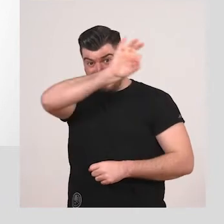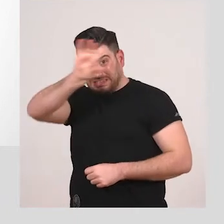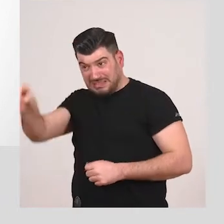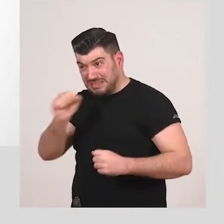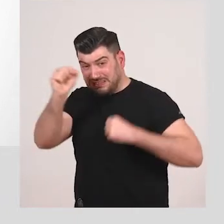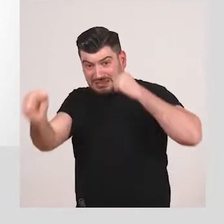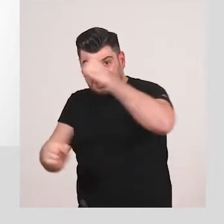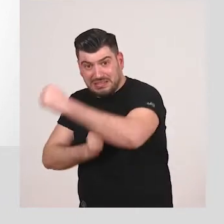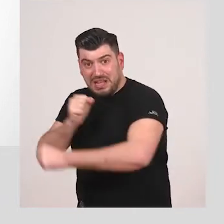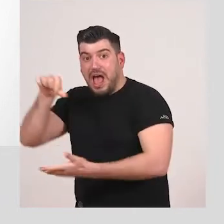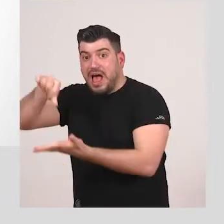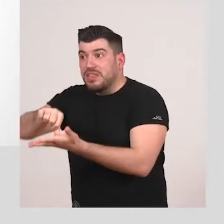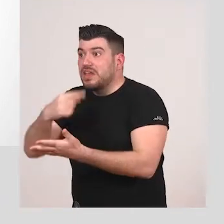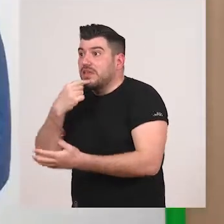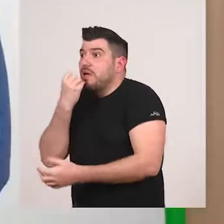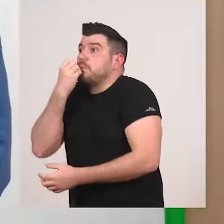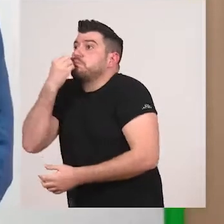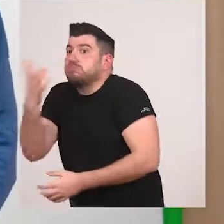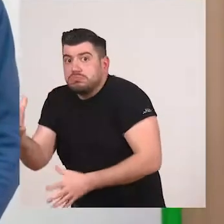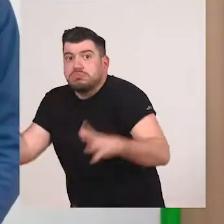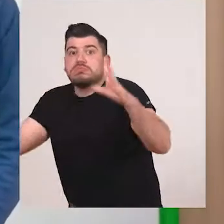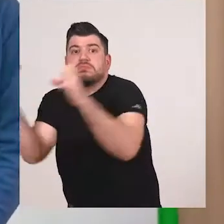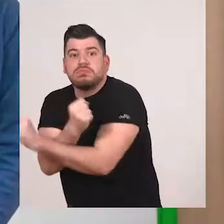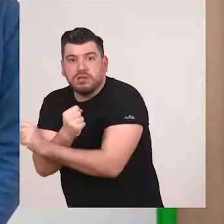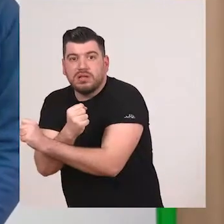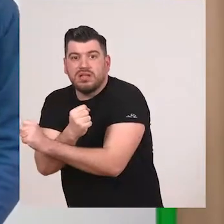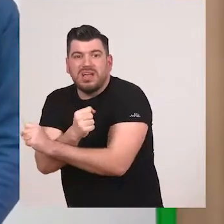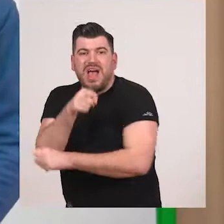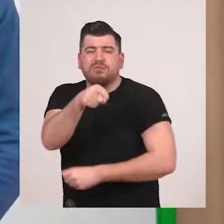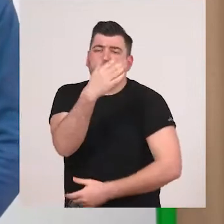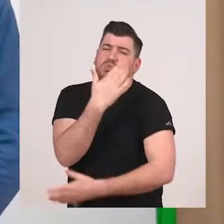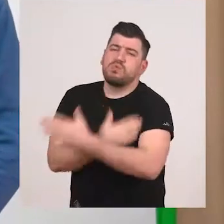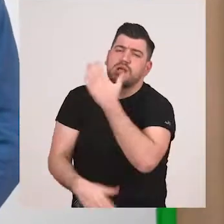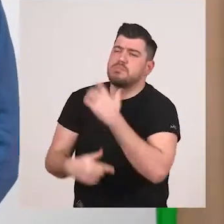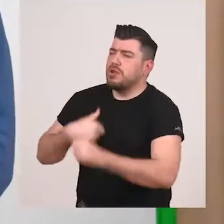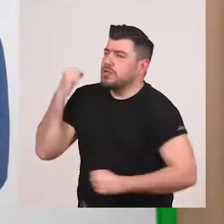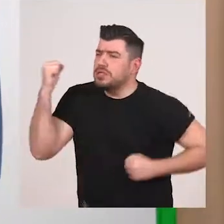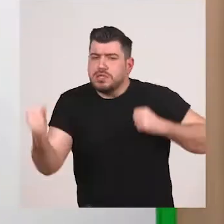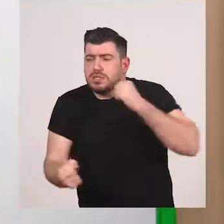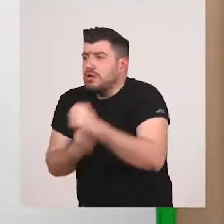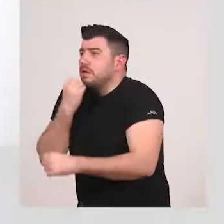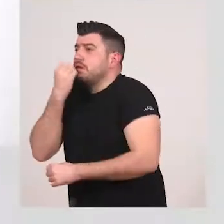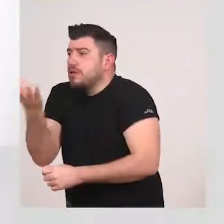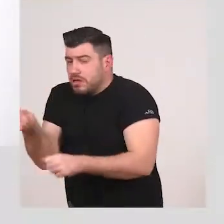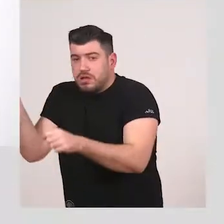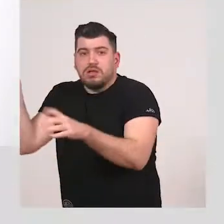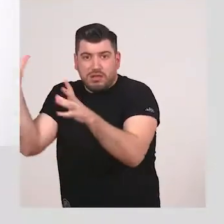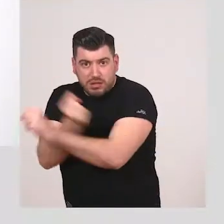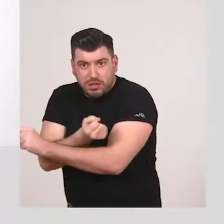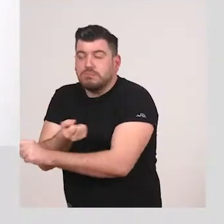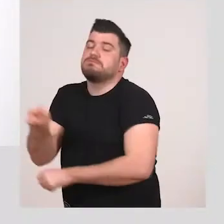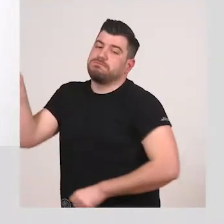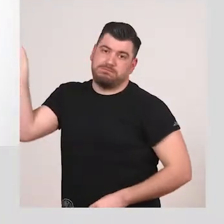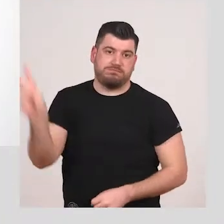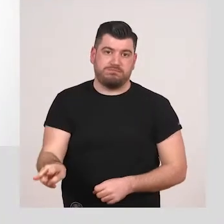λέξη «Ναι νικήκαμε». Και μετά, αφού τους ειδοποιήσει για τη νίκη, να ξεψυχήσει.